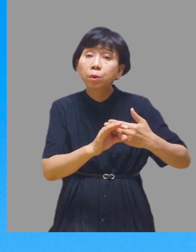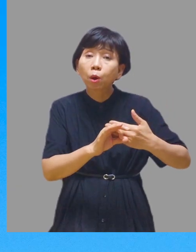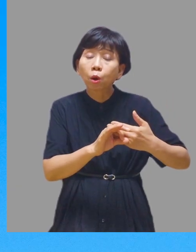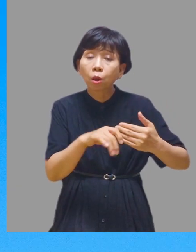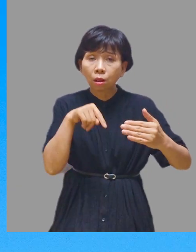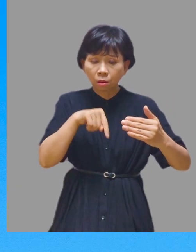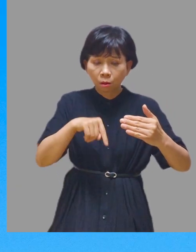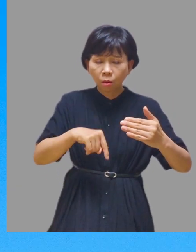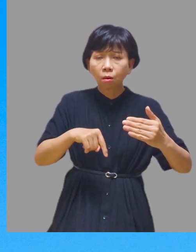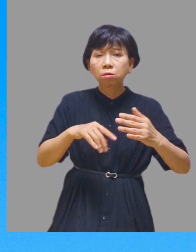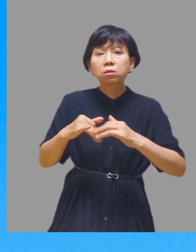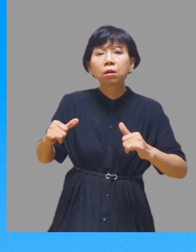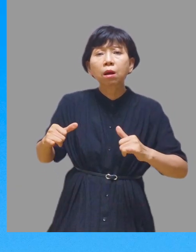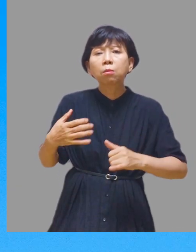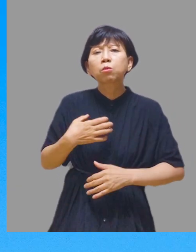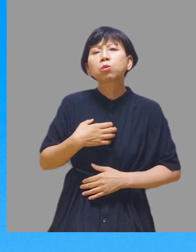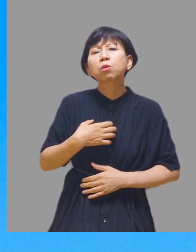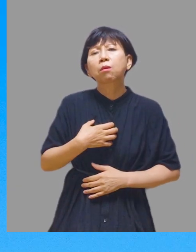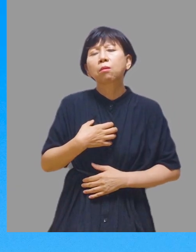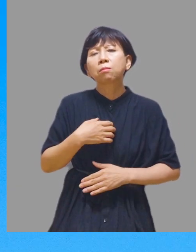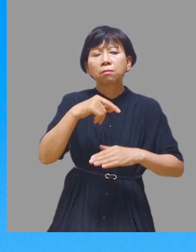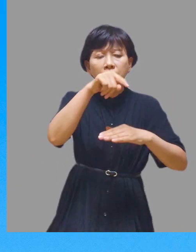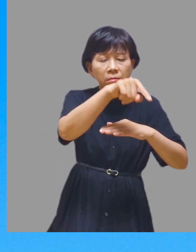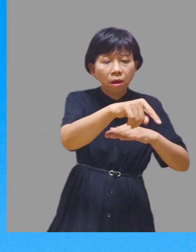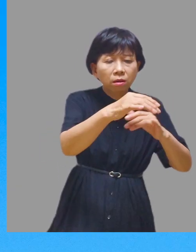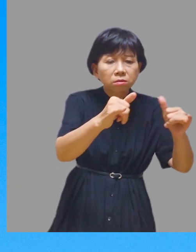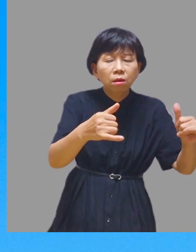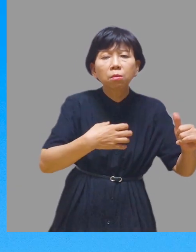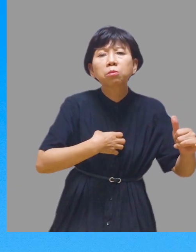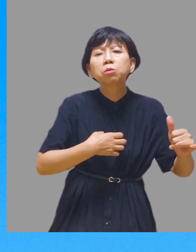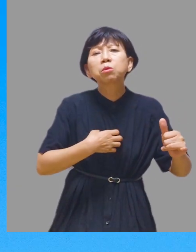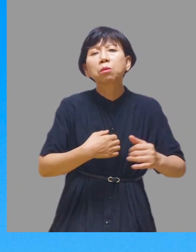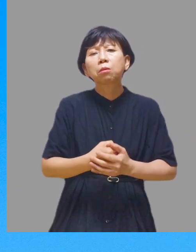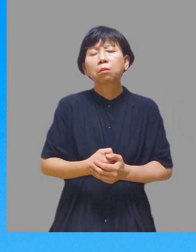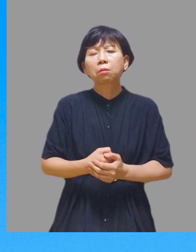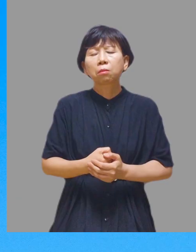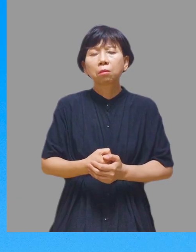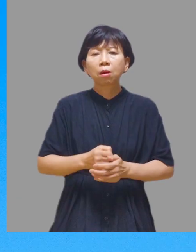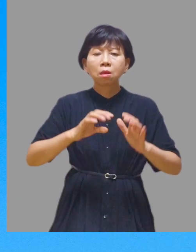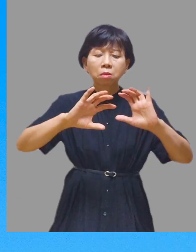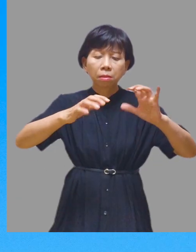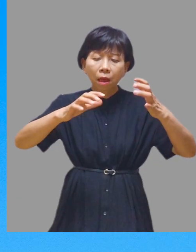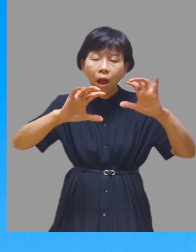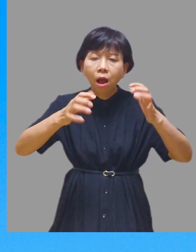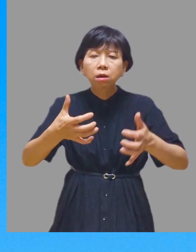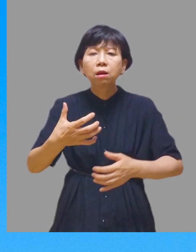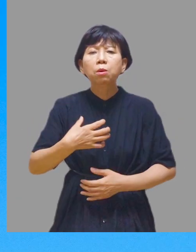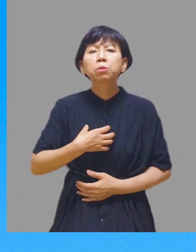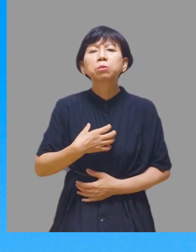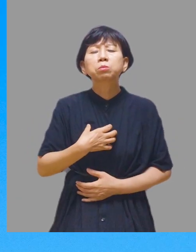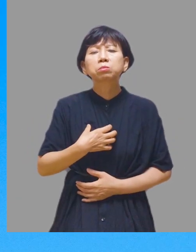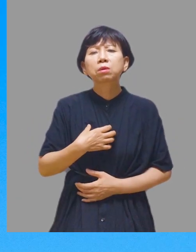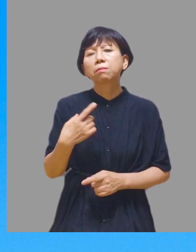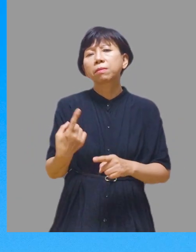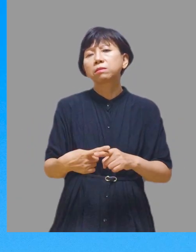위험합니다. 성 안의 사람들이 위험하다는 것은 그 나라 전체에 위기가 찾아왔다는